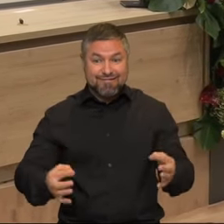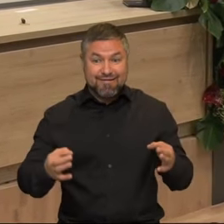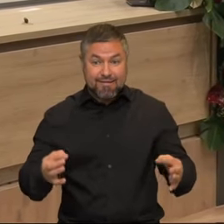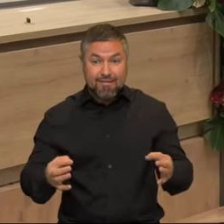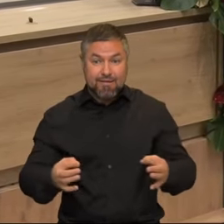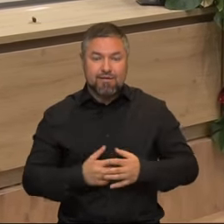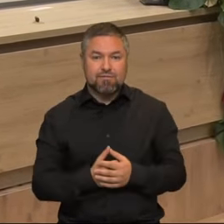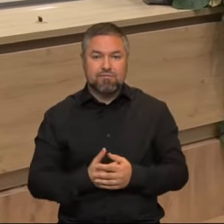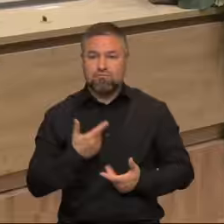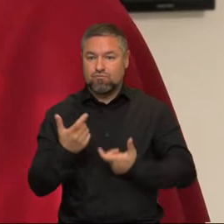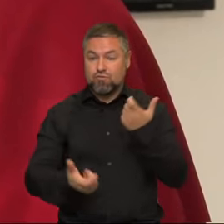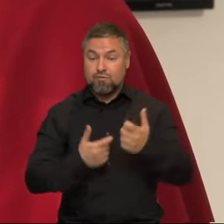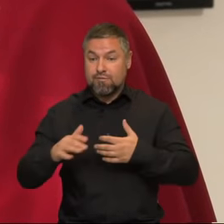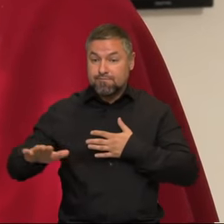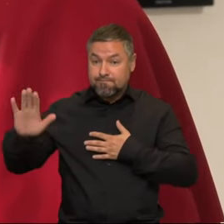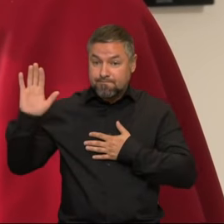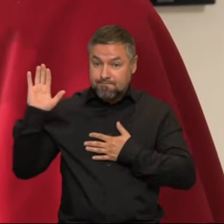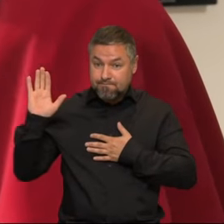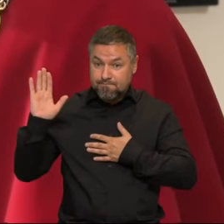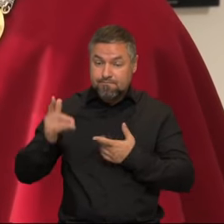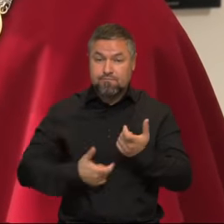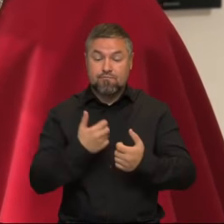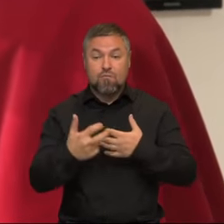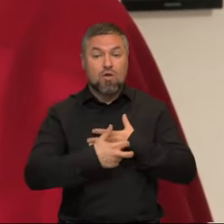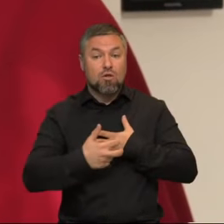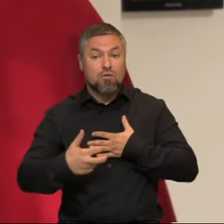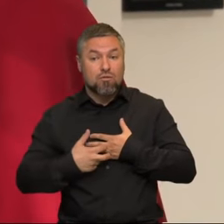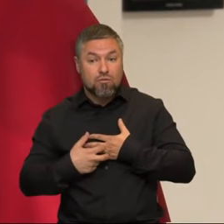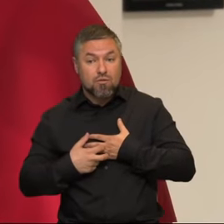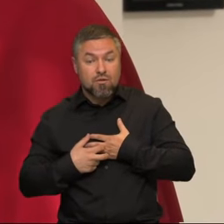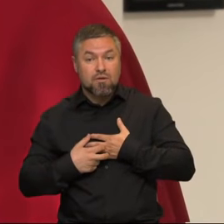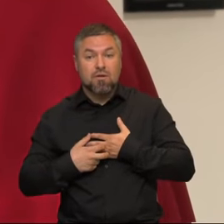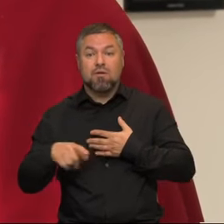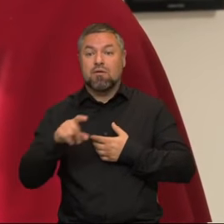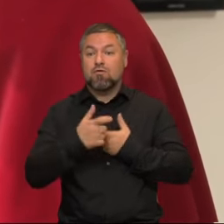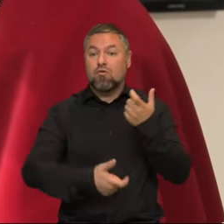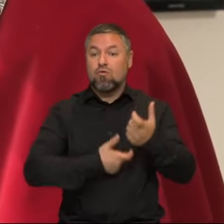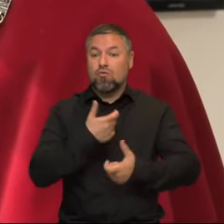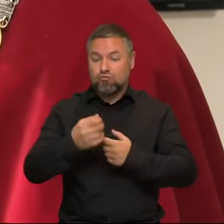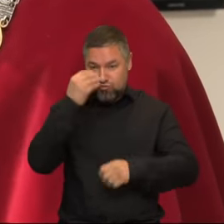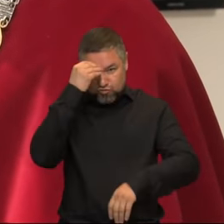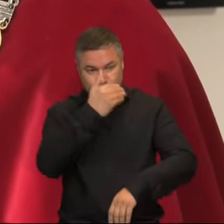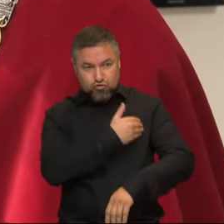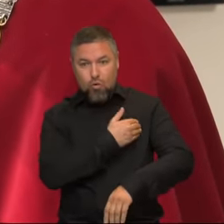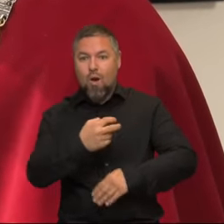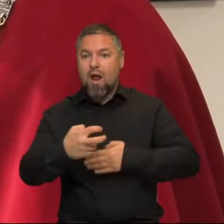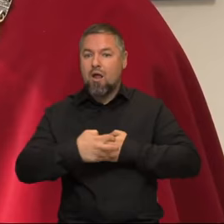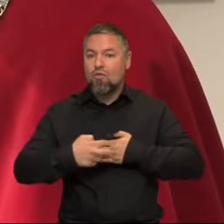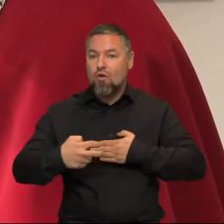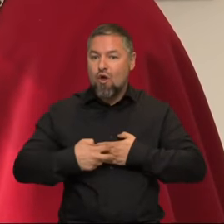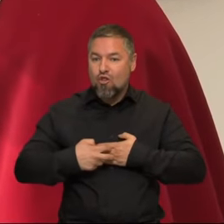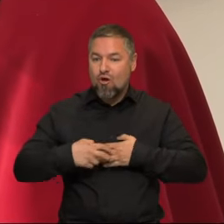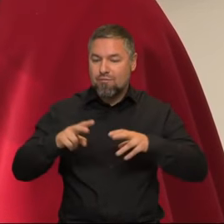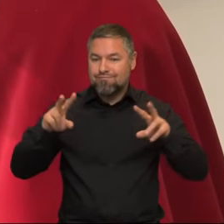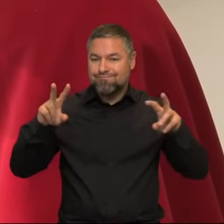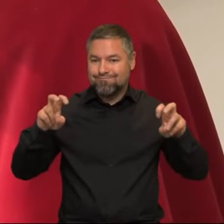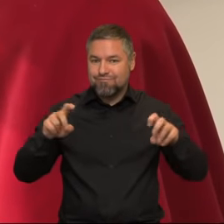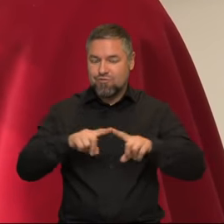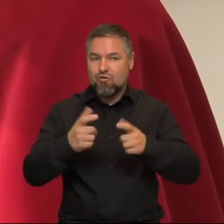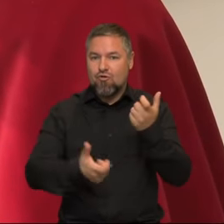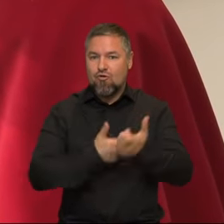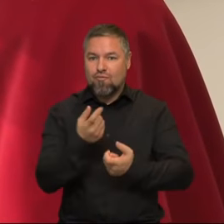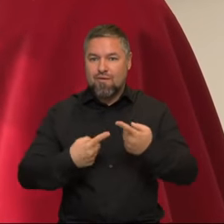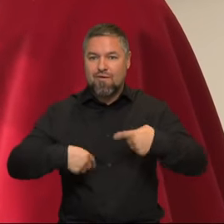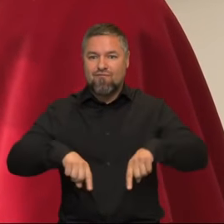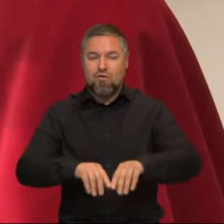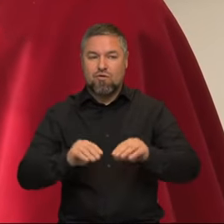do złożenia ślubowania przez doktorantów interdyscyplinarnej szkoły doktorskiej, która